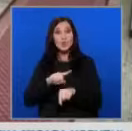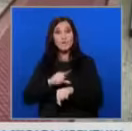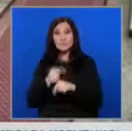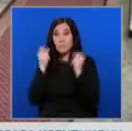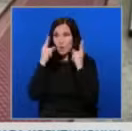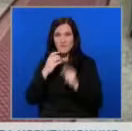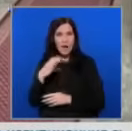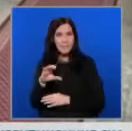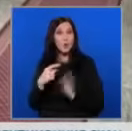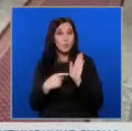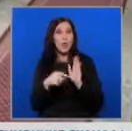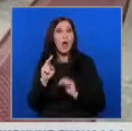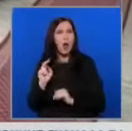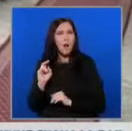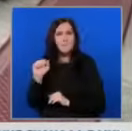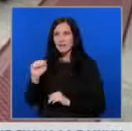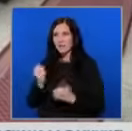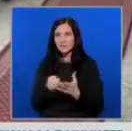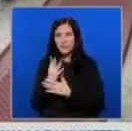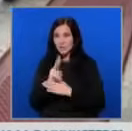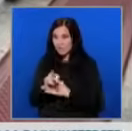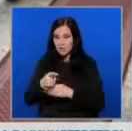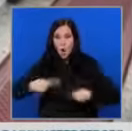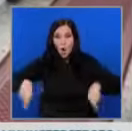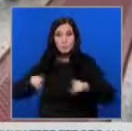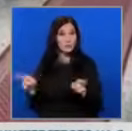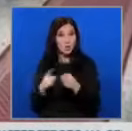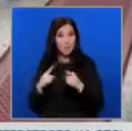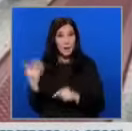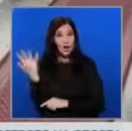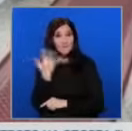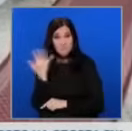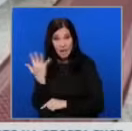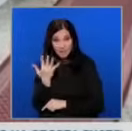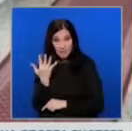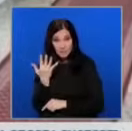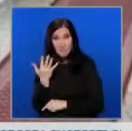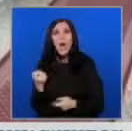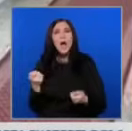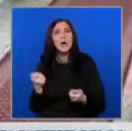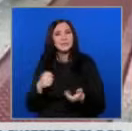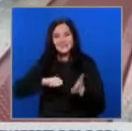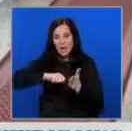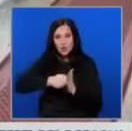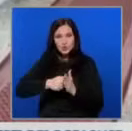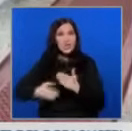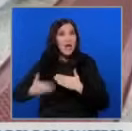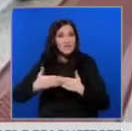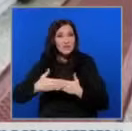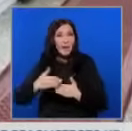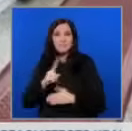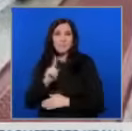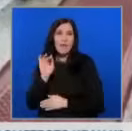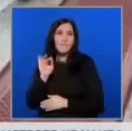който показва как от партия Възраждане са влезли в областната управа в петък. Заключената врата се оказва